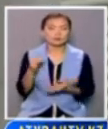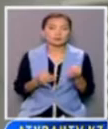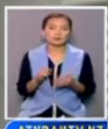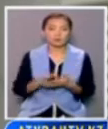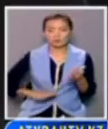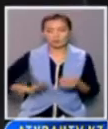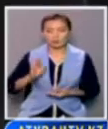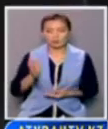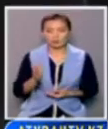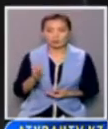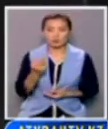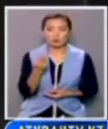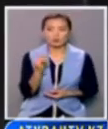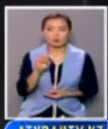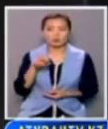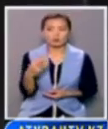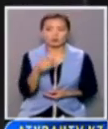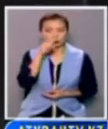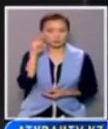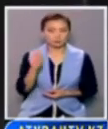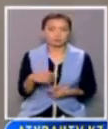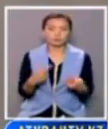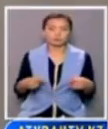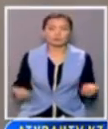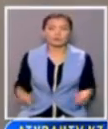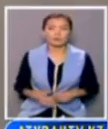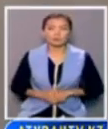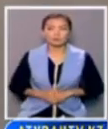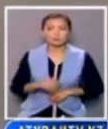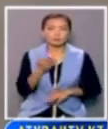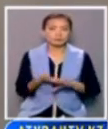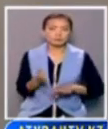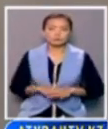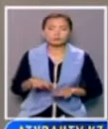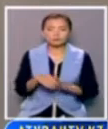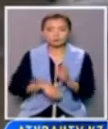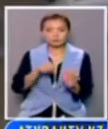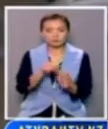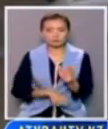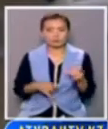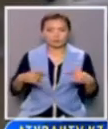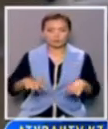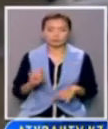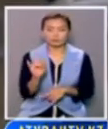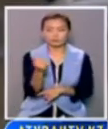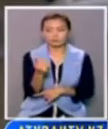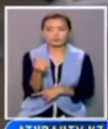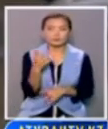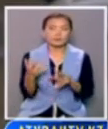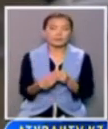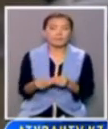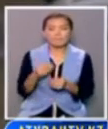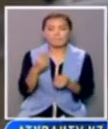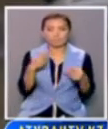продолжается куаныш на самбой об обвиняется по нескольким статьям самая тяжкая из них убийство новорожденного ходе процесса в